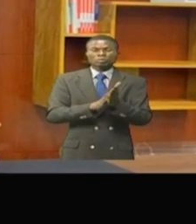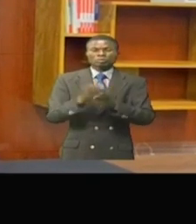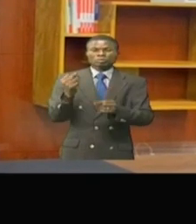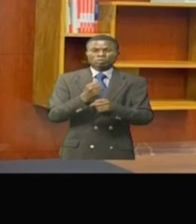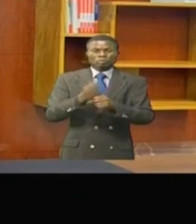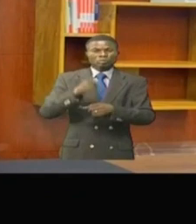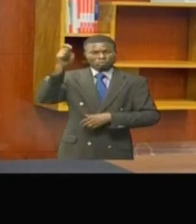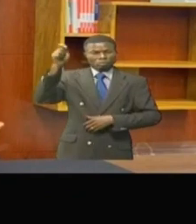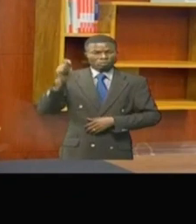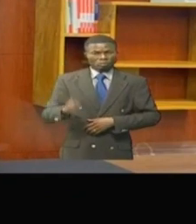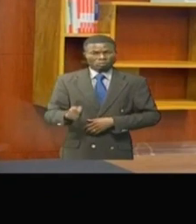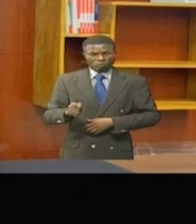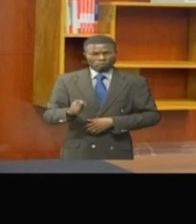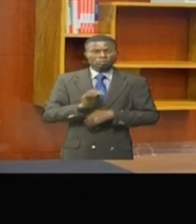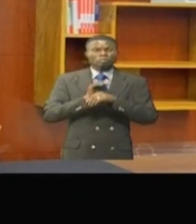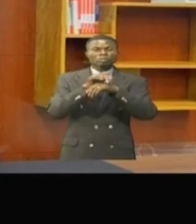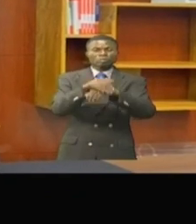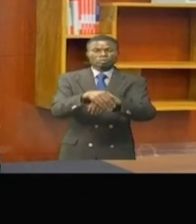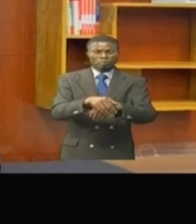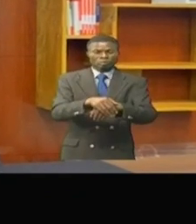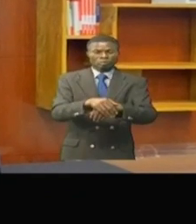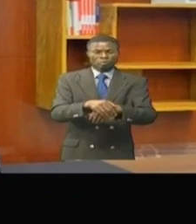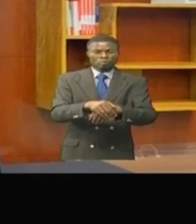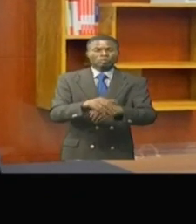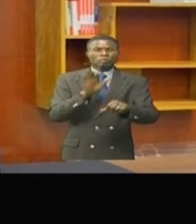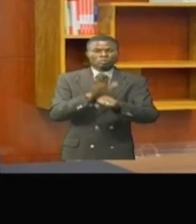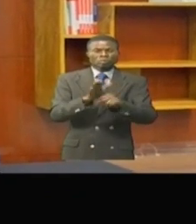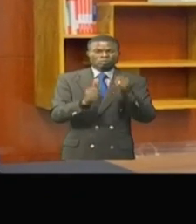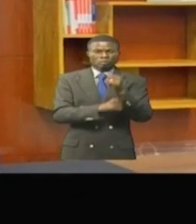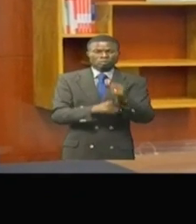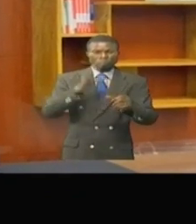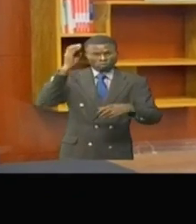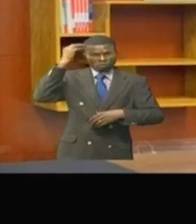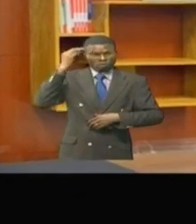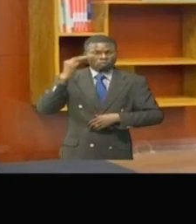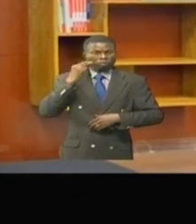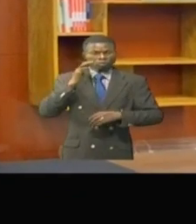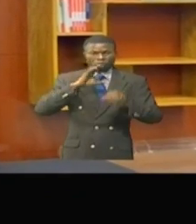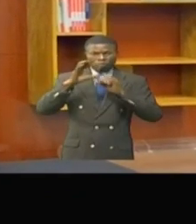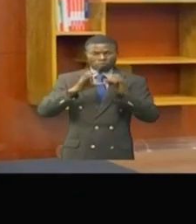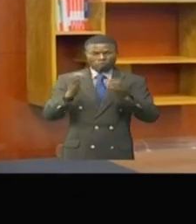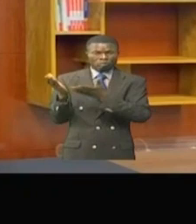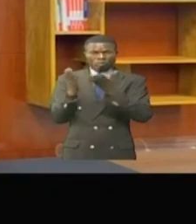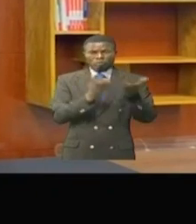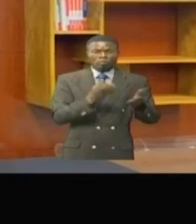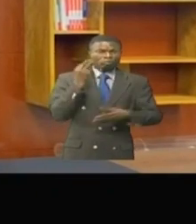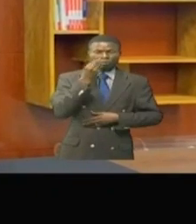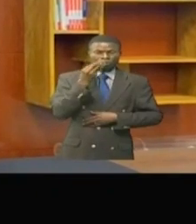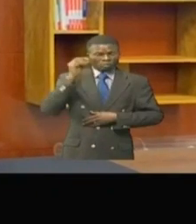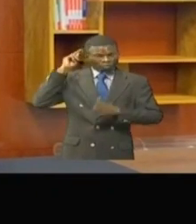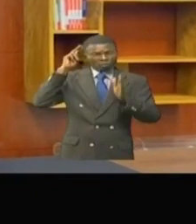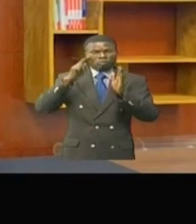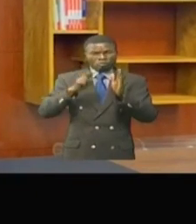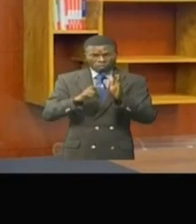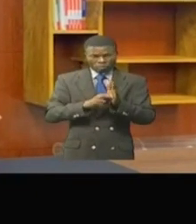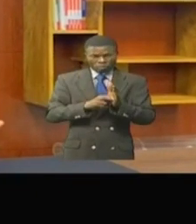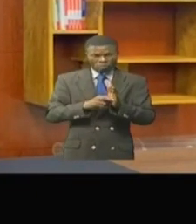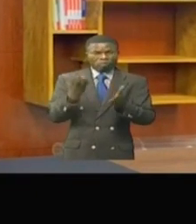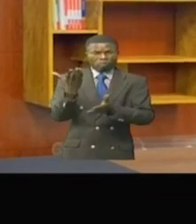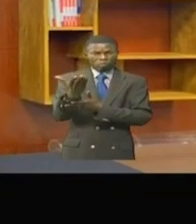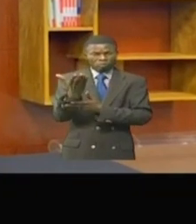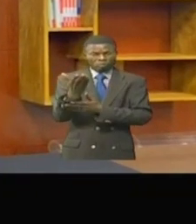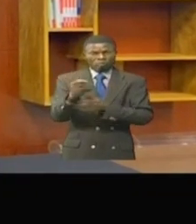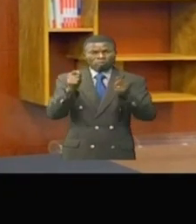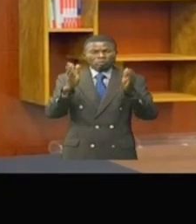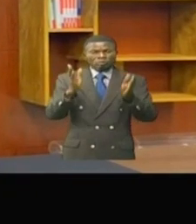opérations militaires qui peuvent engager des vies. Le ministre de la Communication et Médias, porte-parole du gouvernement Patrick Mouyaya, exhorte la